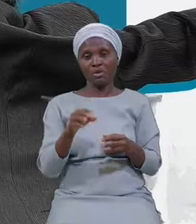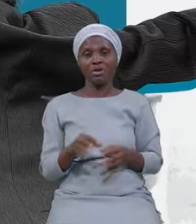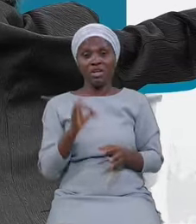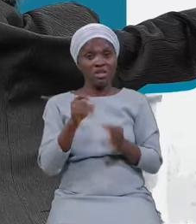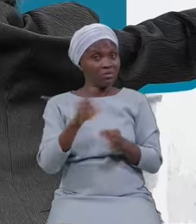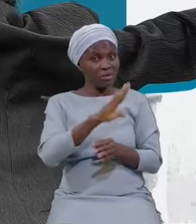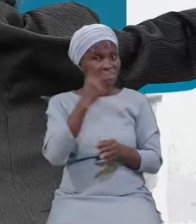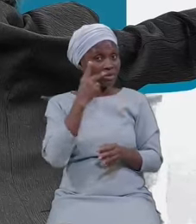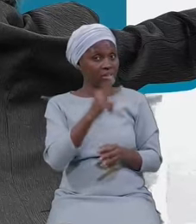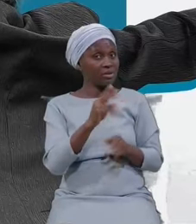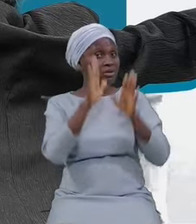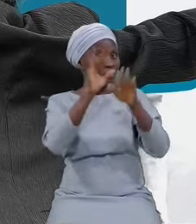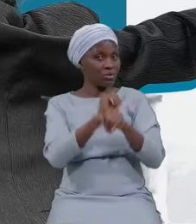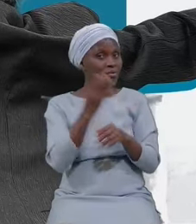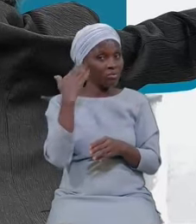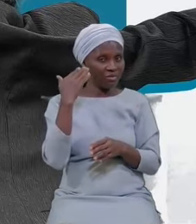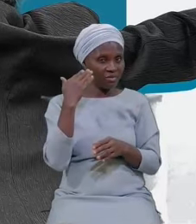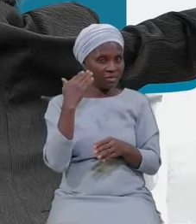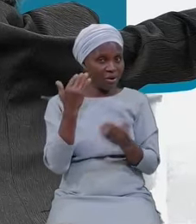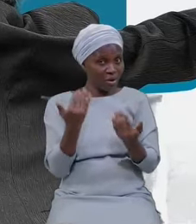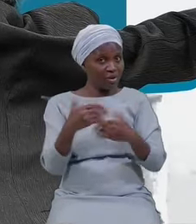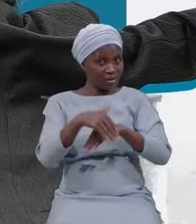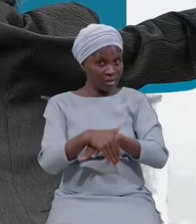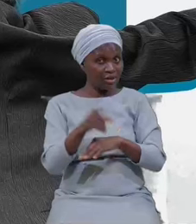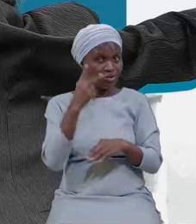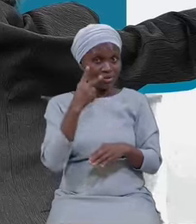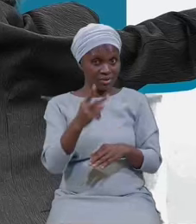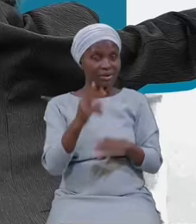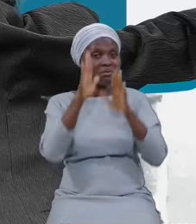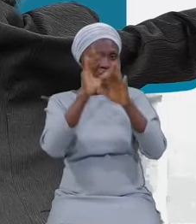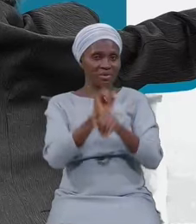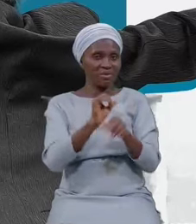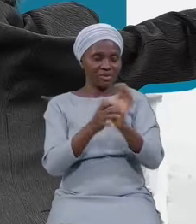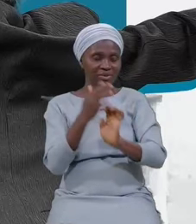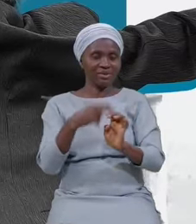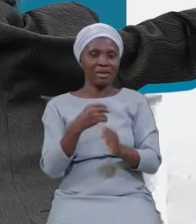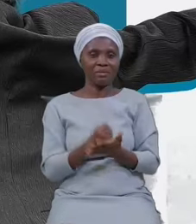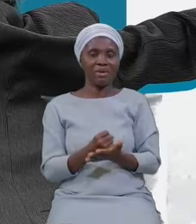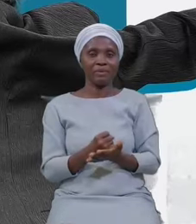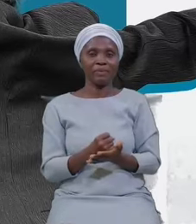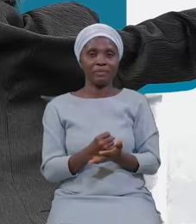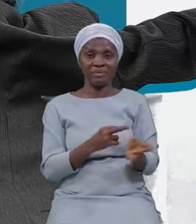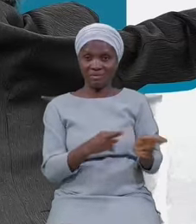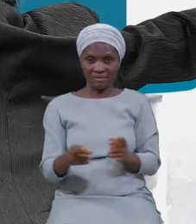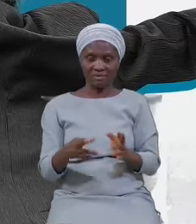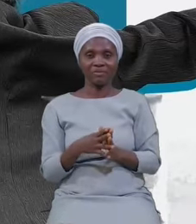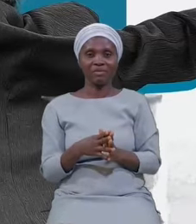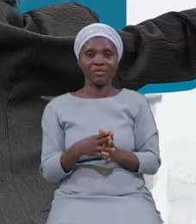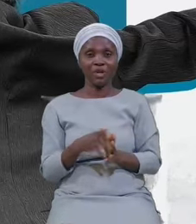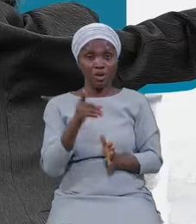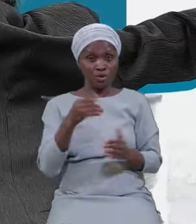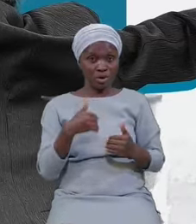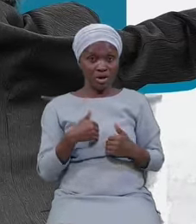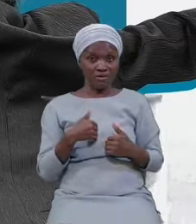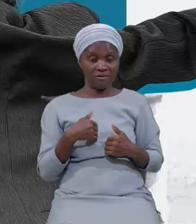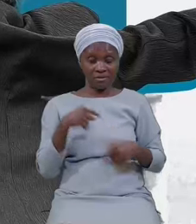vous n'avez jamais vu de miracle, vous le verrez ce soir. Préparez-vous. Si vous avez un besoin, vous avez amené malade, ou bien